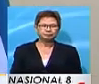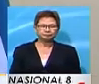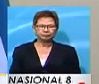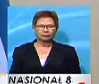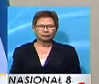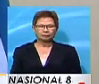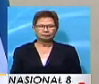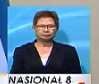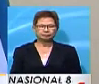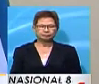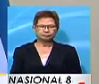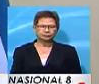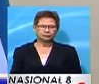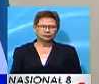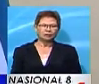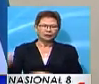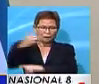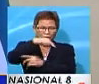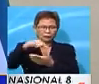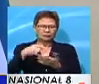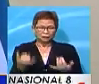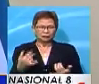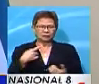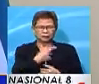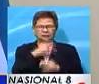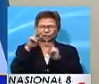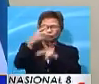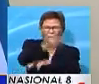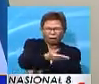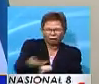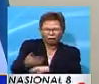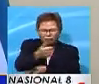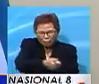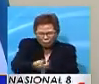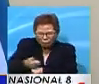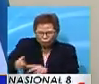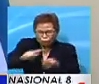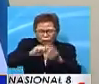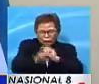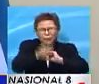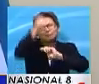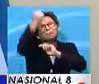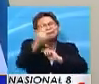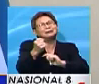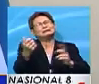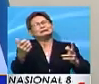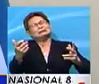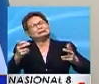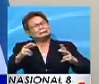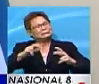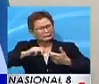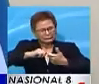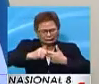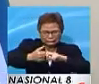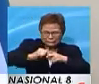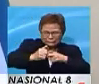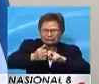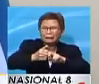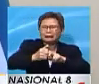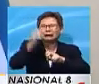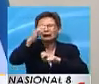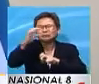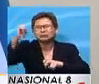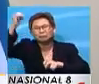kenderaan kita tengok hari ini alat-alat ganti ini sebenarnya menjadi satu masalah kepada pengusa